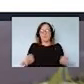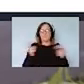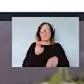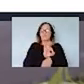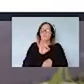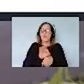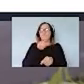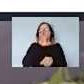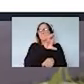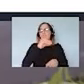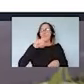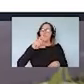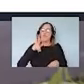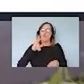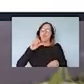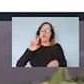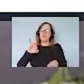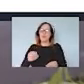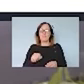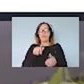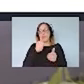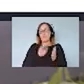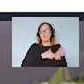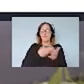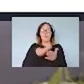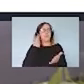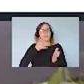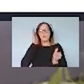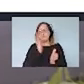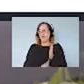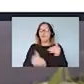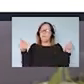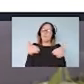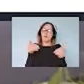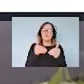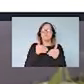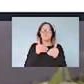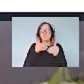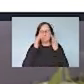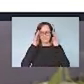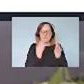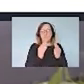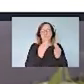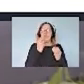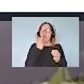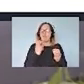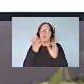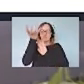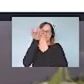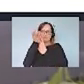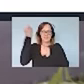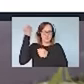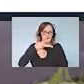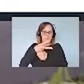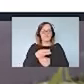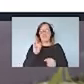z ekologią. I tutaj jest przykład jednego z najprostszych możliwych koncentratorów energii słonecznej, który